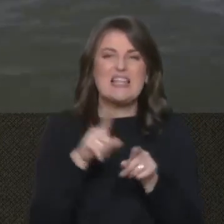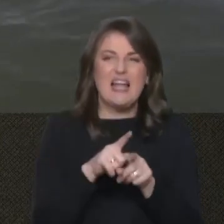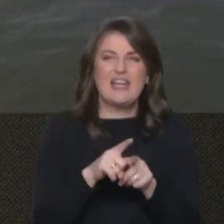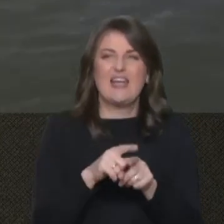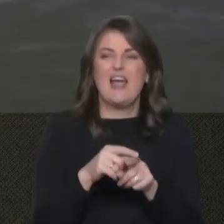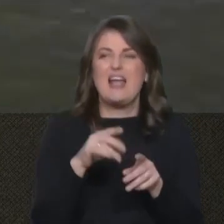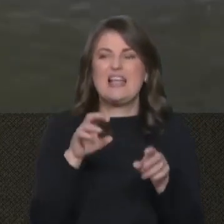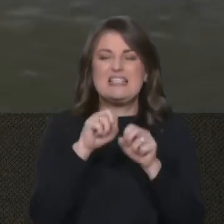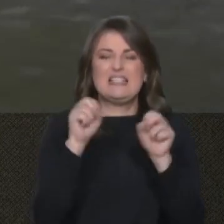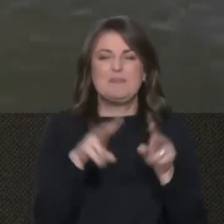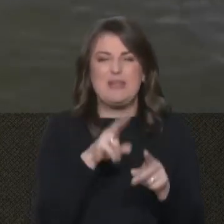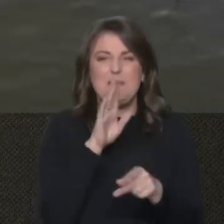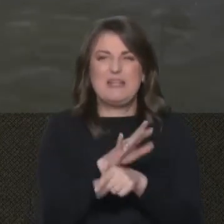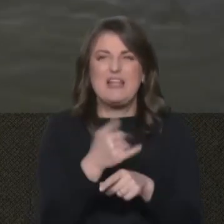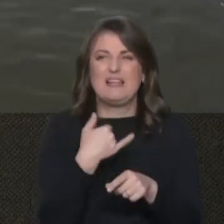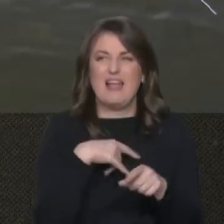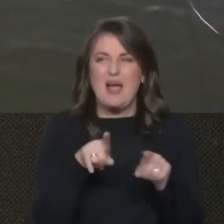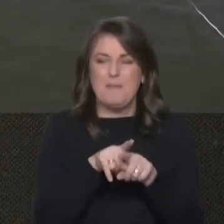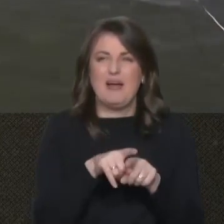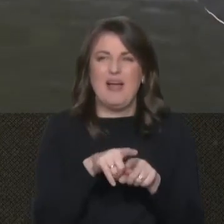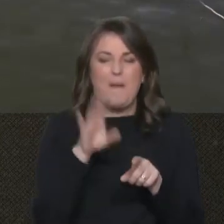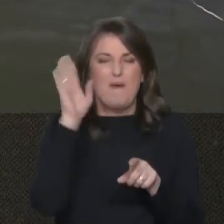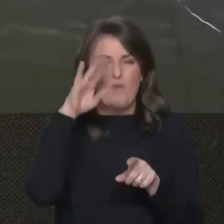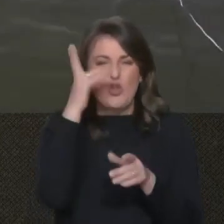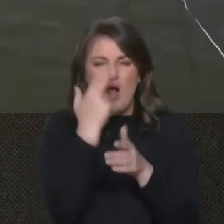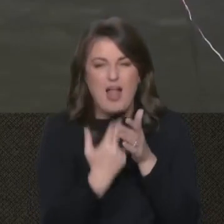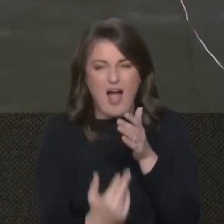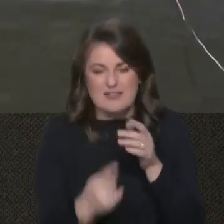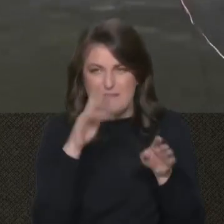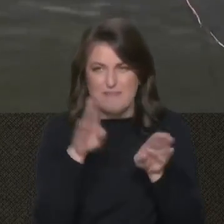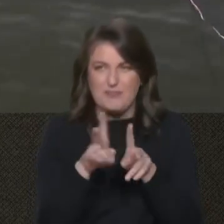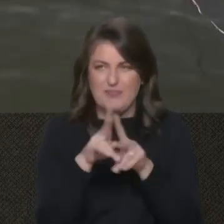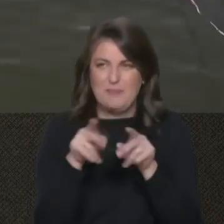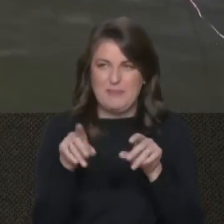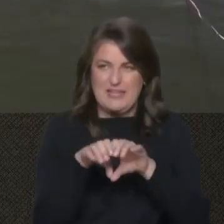нас у спецпризначенців, буксирувальник водолазів, схожий на сирена.